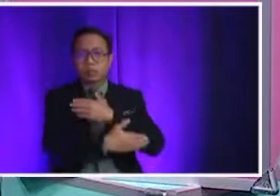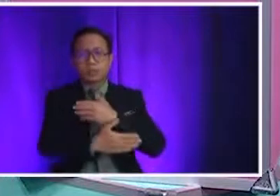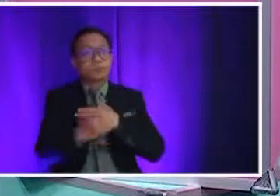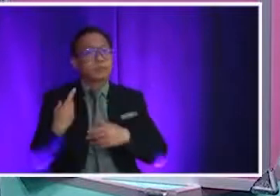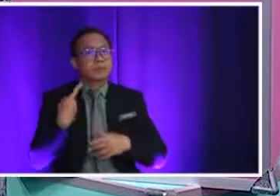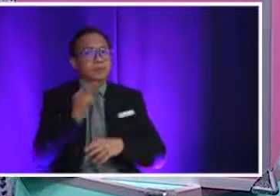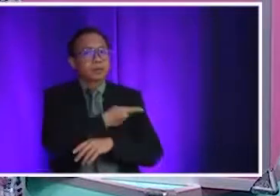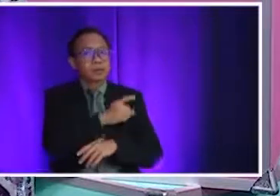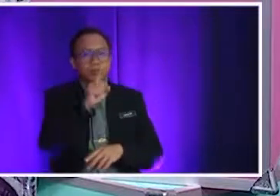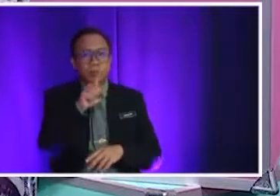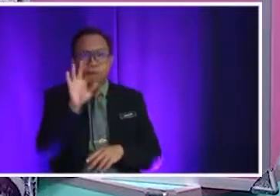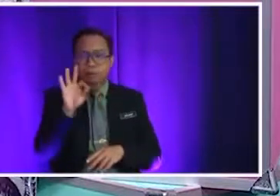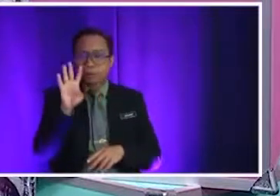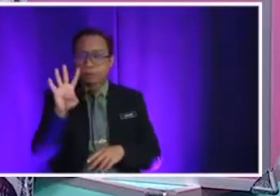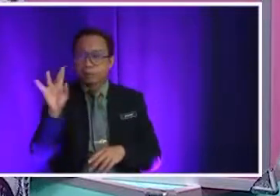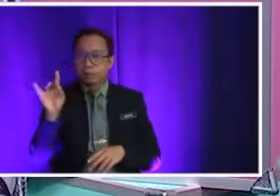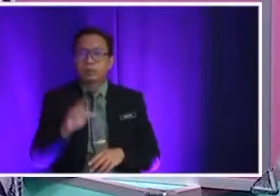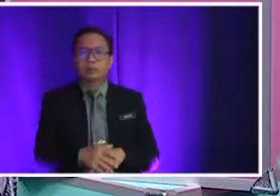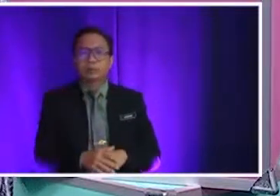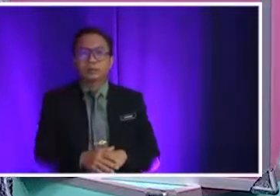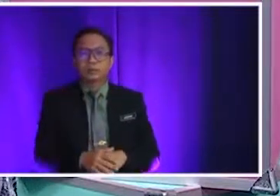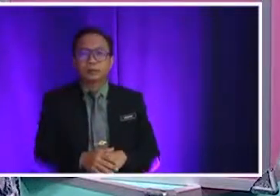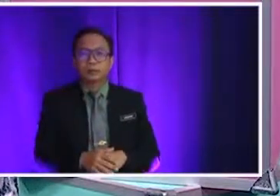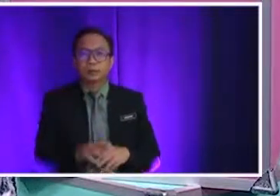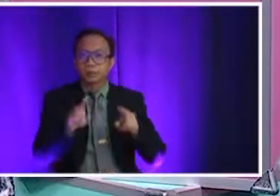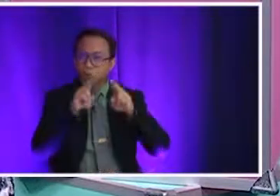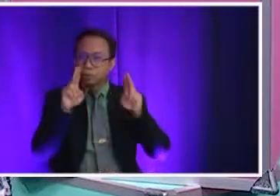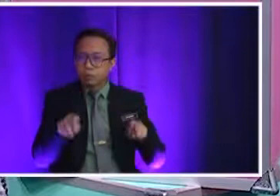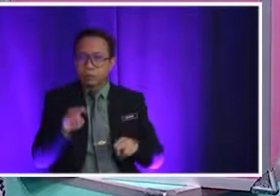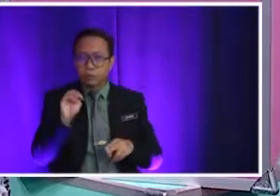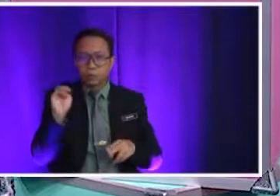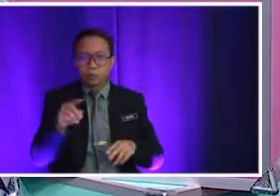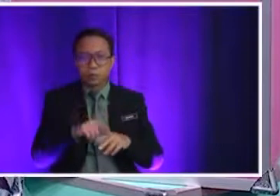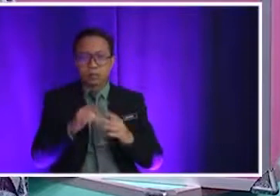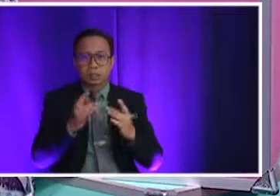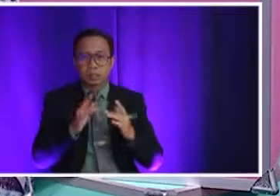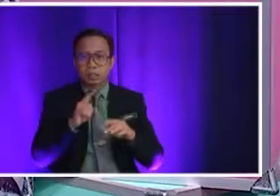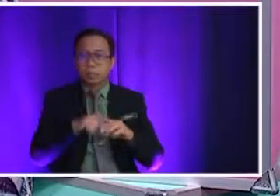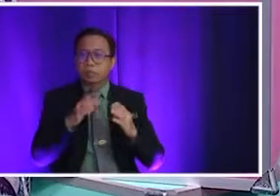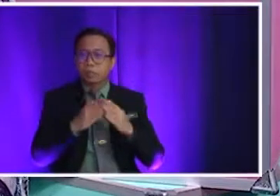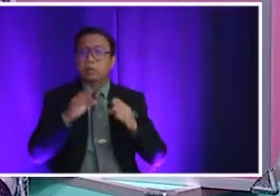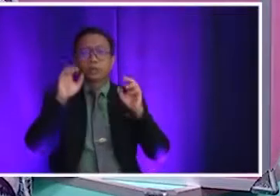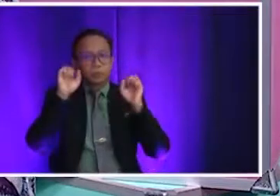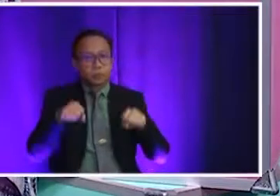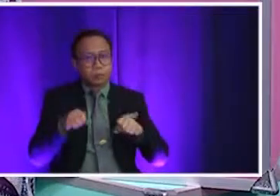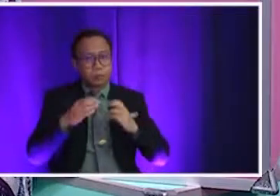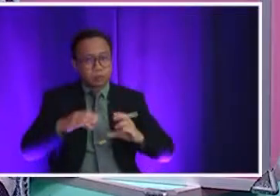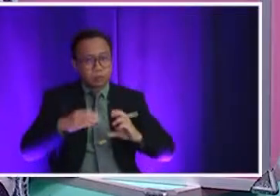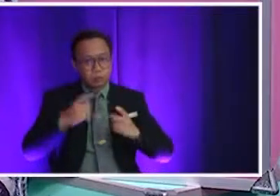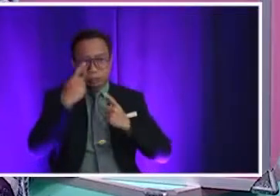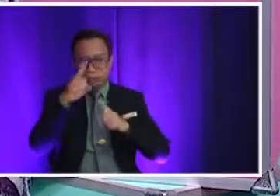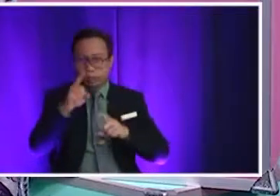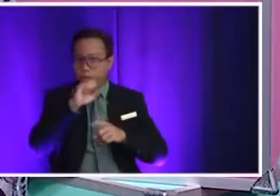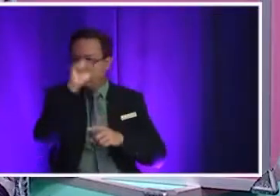darurat 1948 kita sauna ujian murid-murid kita lihat dan murid-murid di rumah juga boleh subuh menjawab